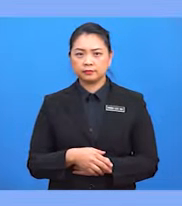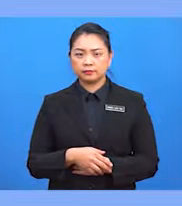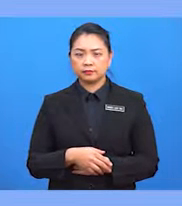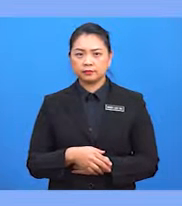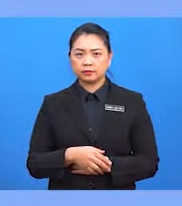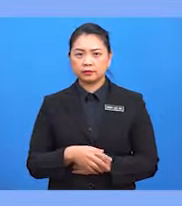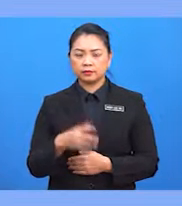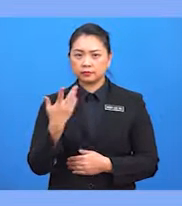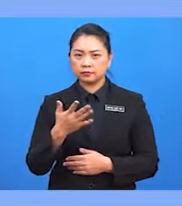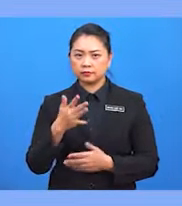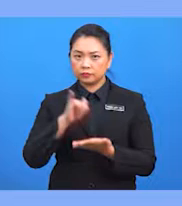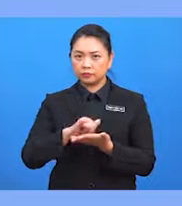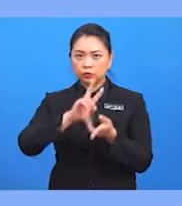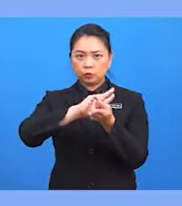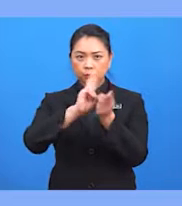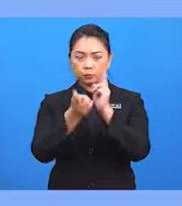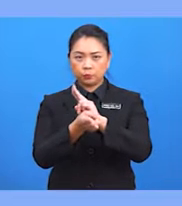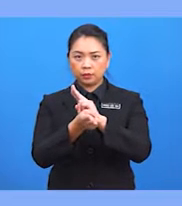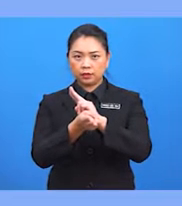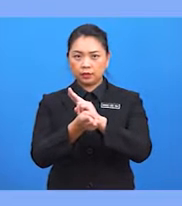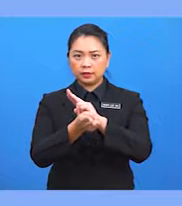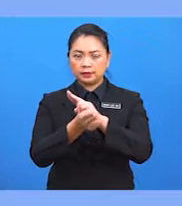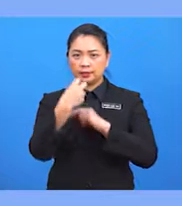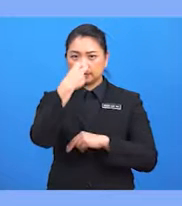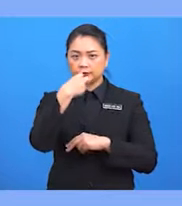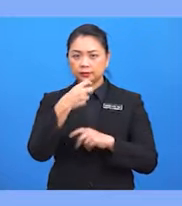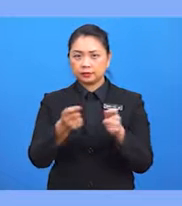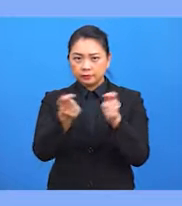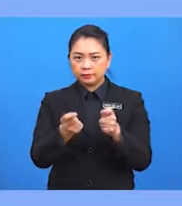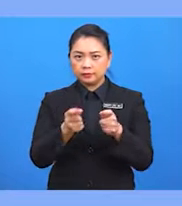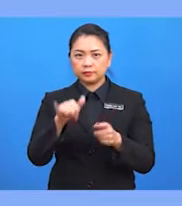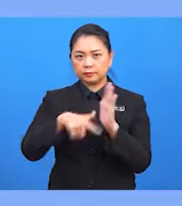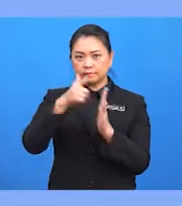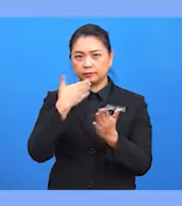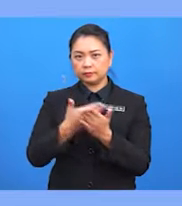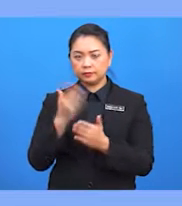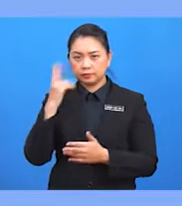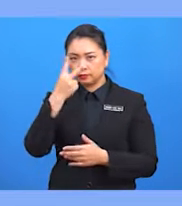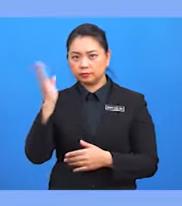ubahkan nanas supaya lebih kedudukannya lebih baik dan sempurna.